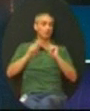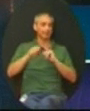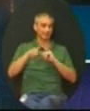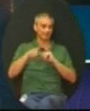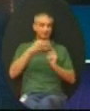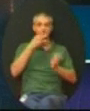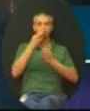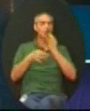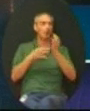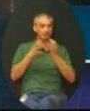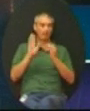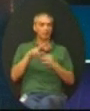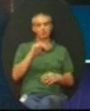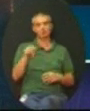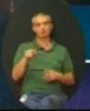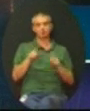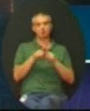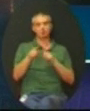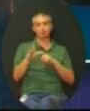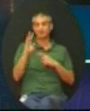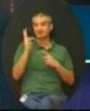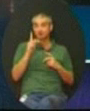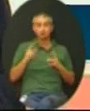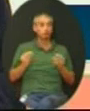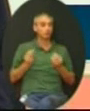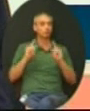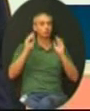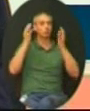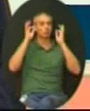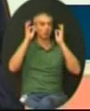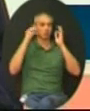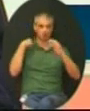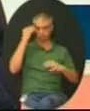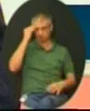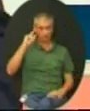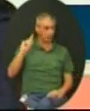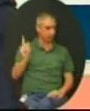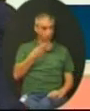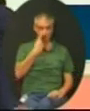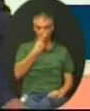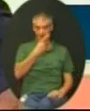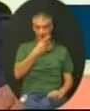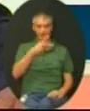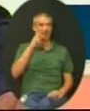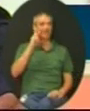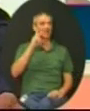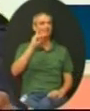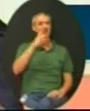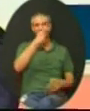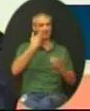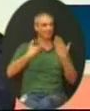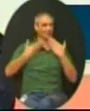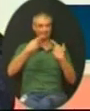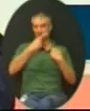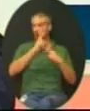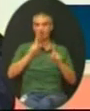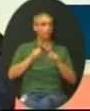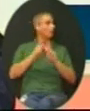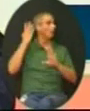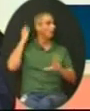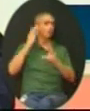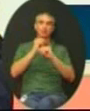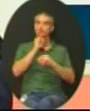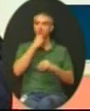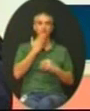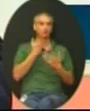השאר נדונות גם סוגיות כאלה. עכשיו, אם יש אירוע מיוחד, אני רוצה להזכיר לכולנו, קמפ דיוויד היה דבר שלא היה לו תקדים בהיסטוריה של